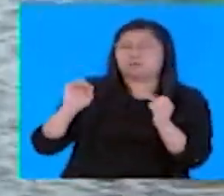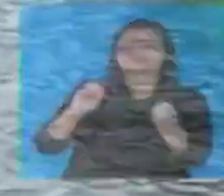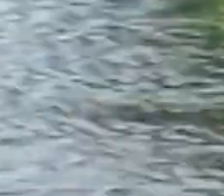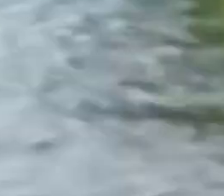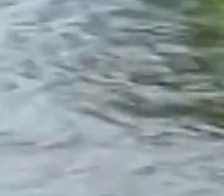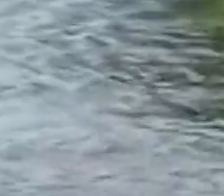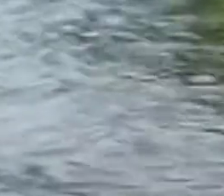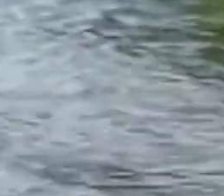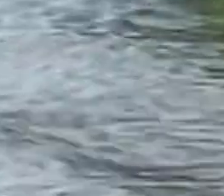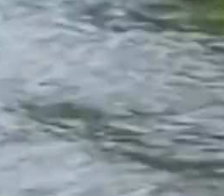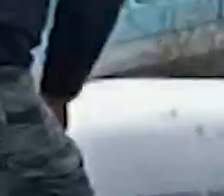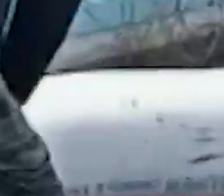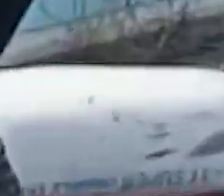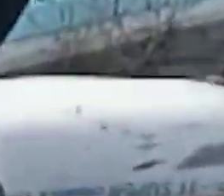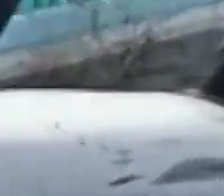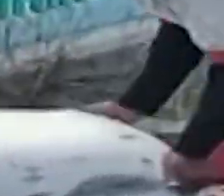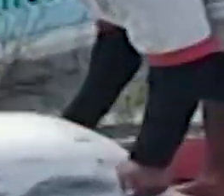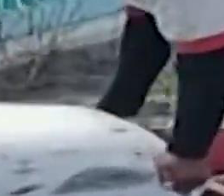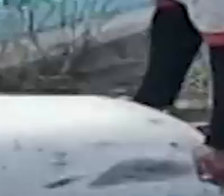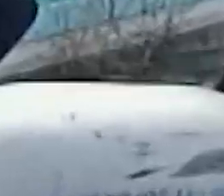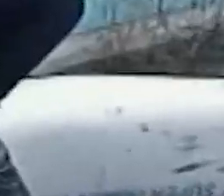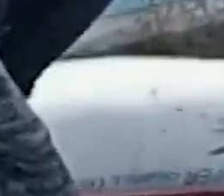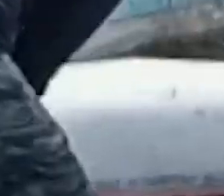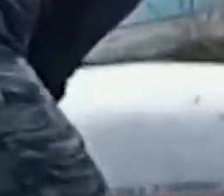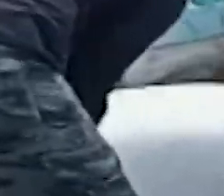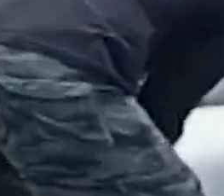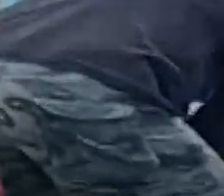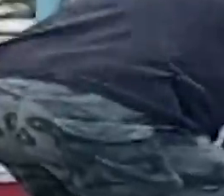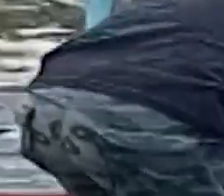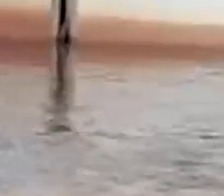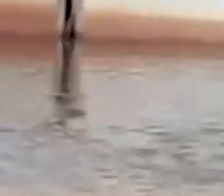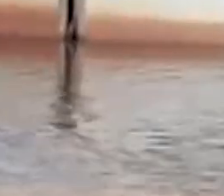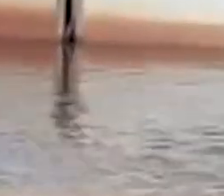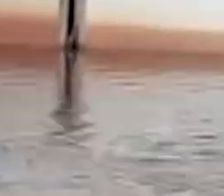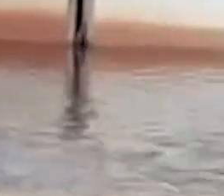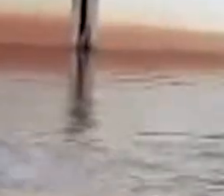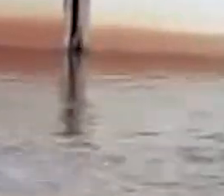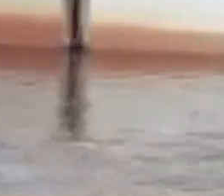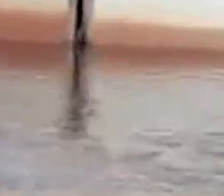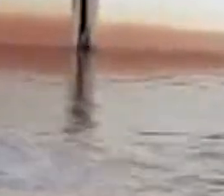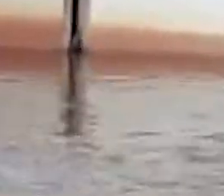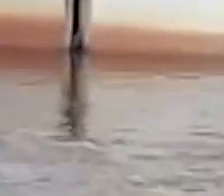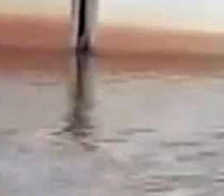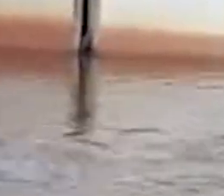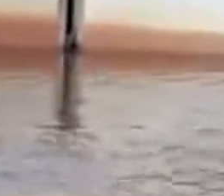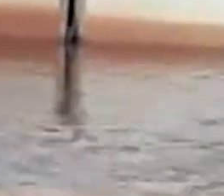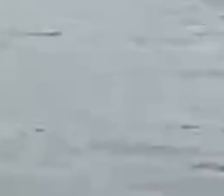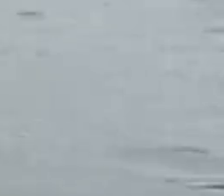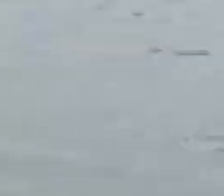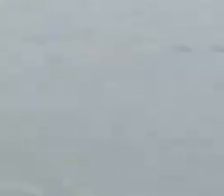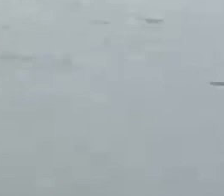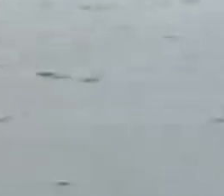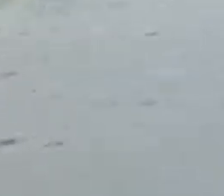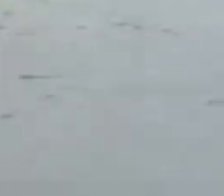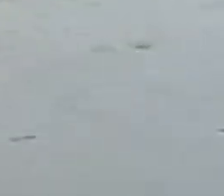banjir itu mencapai lebih dari 9000 kali di Indonesia dan itu menjadi bencana banjir